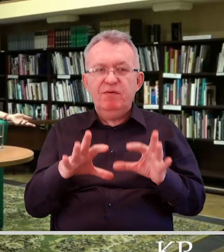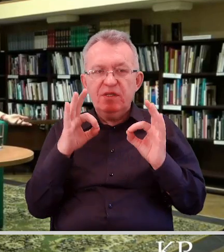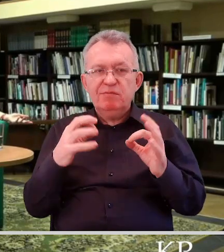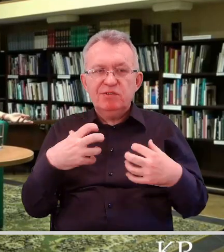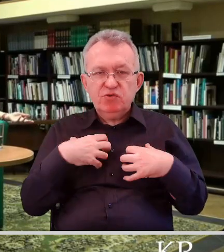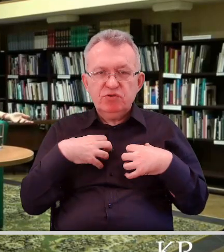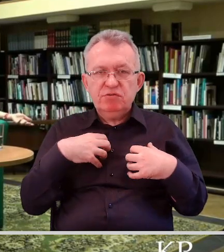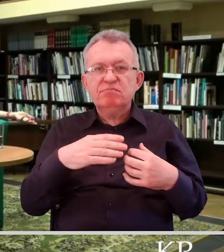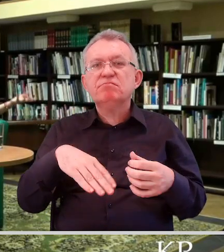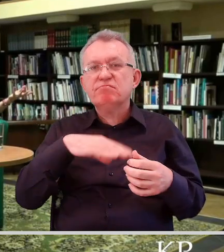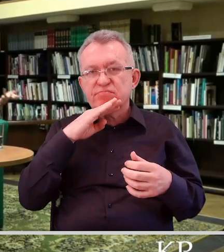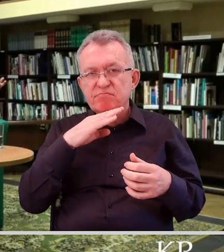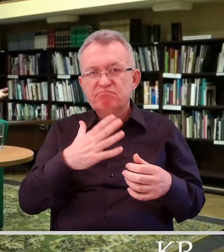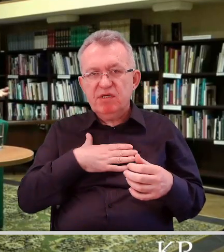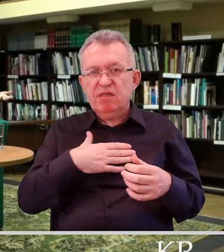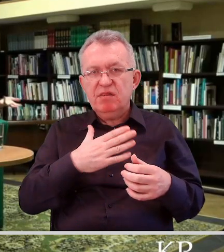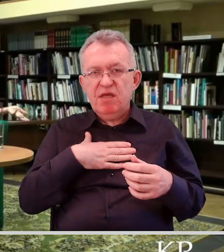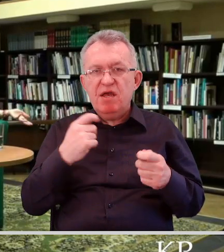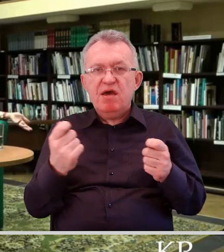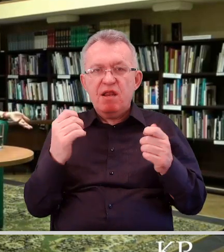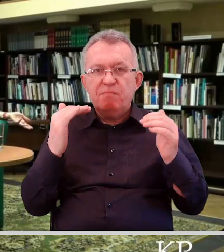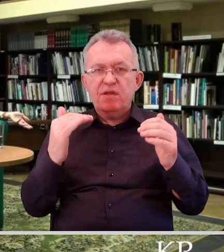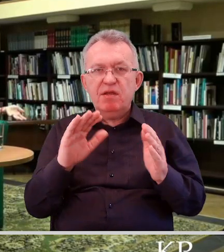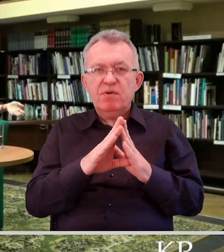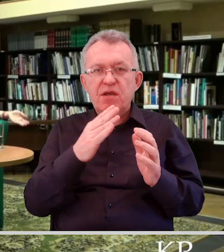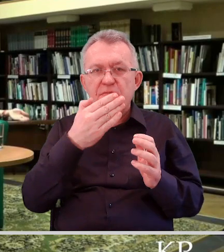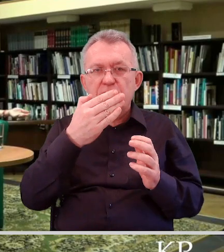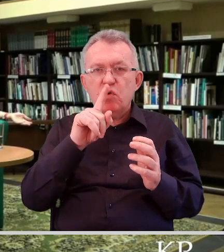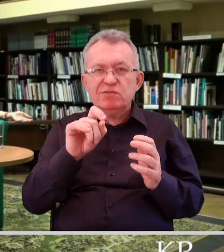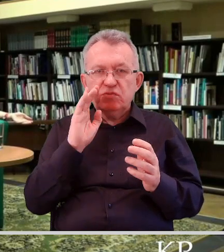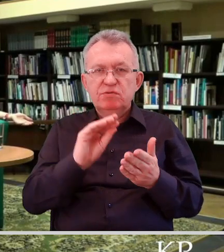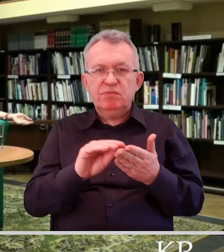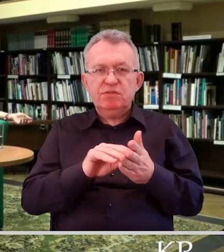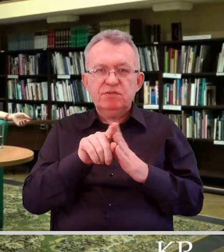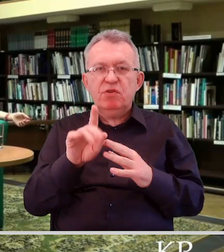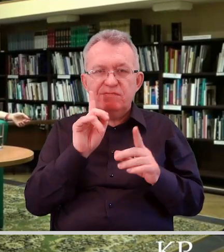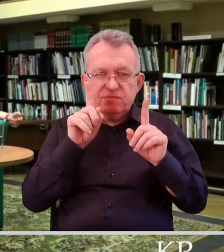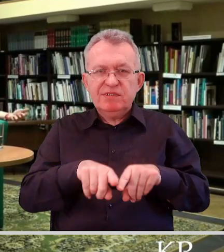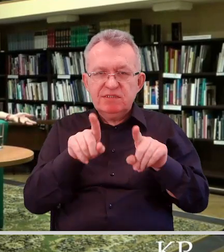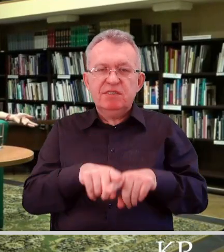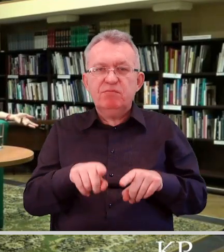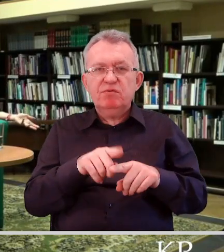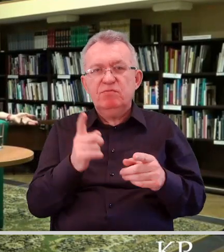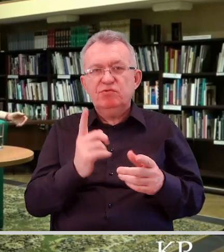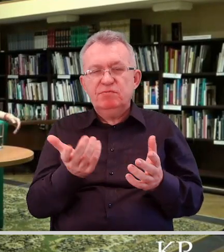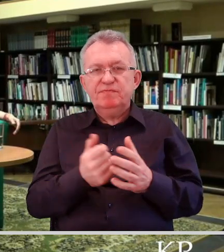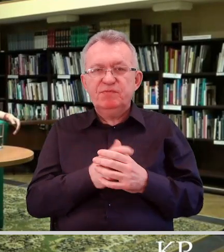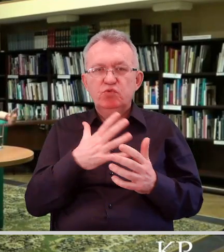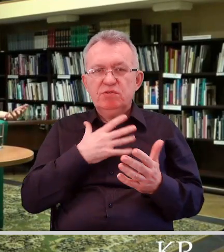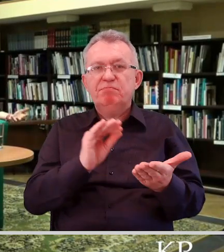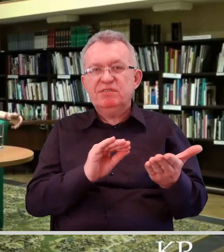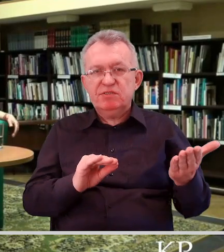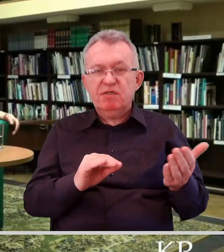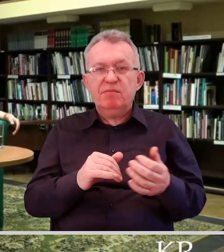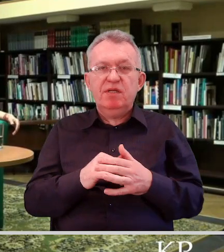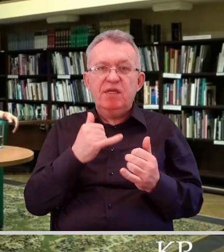życie dostatnie i żeby być na reklamach, tak jak Remigiusz Mróz, no to wtedy musimy pisać cały czas to samo i czuć się pisarzem.